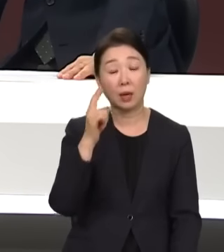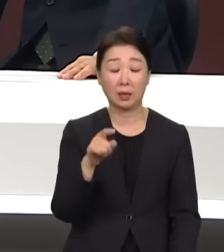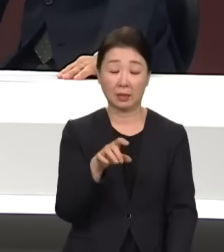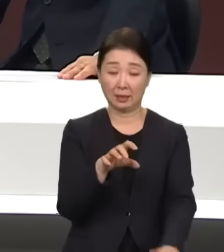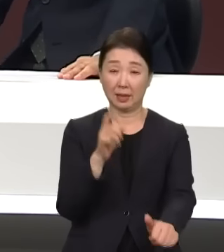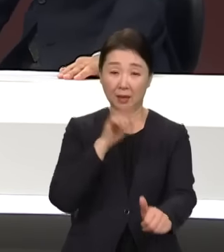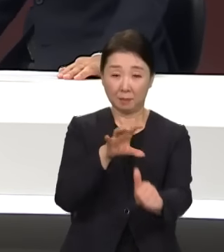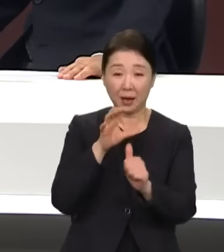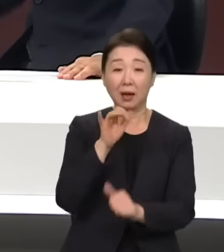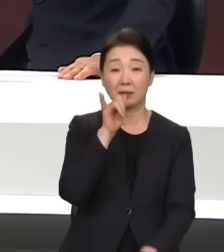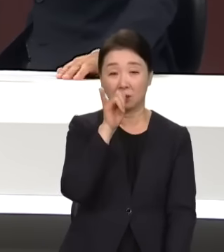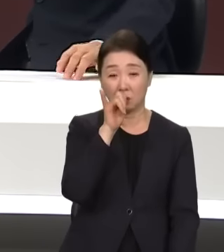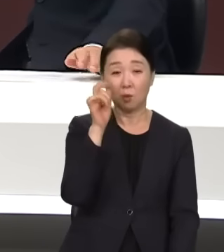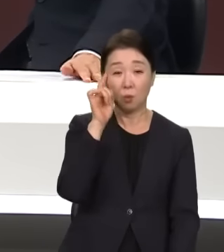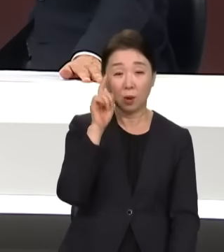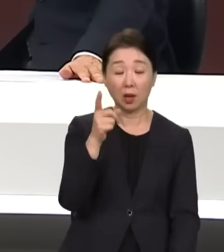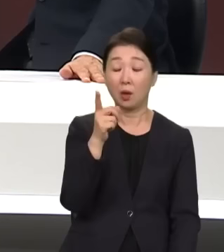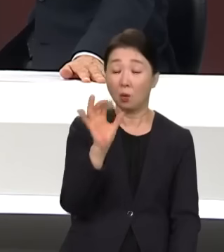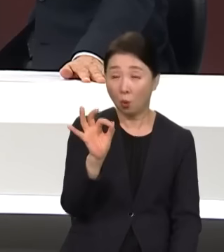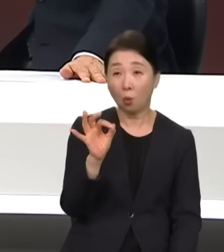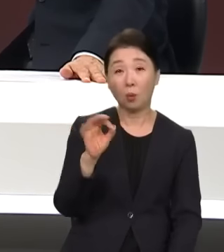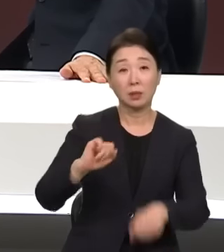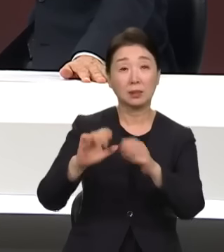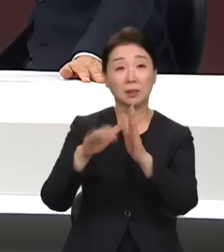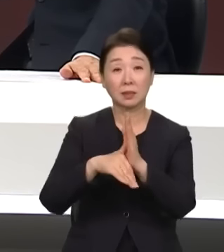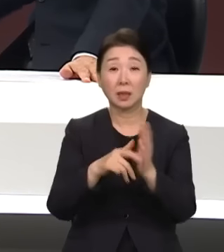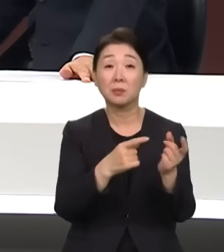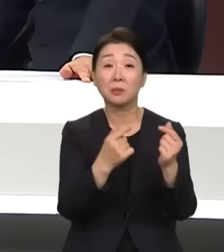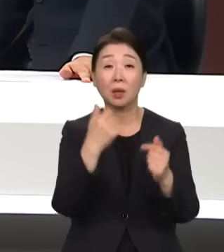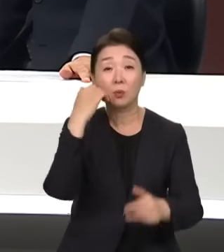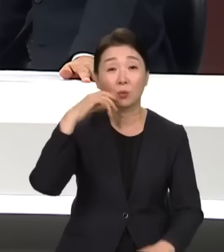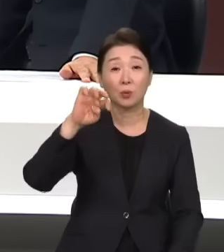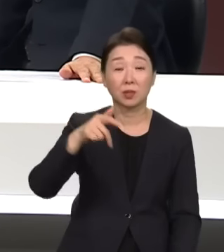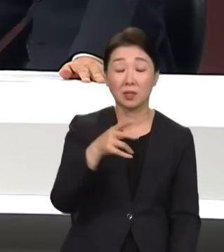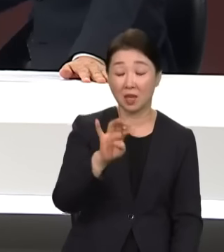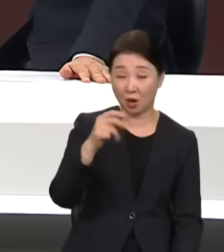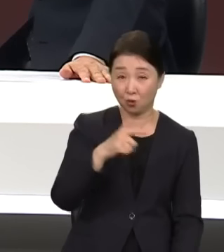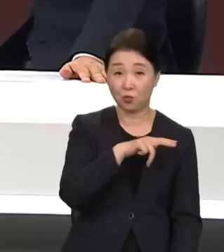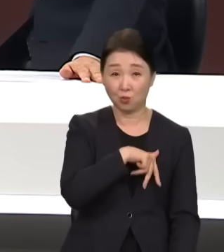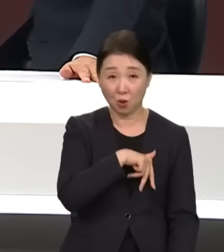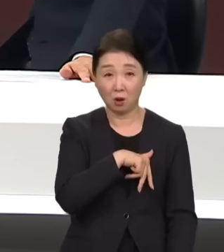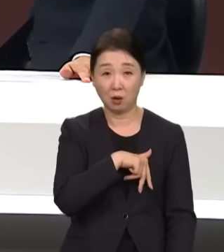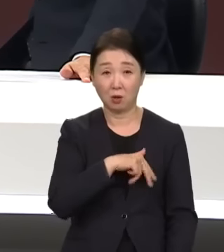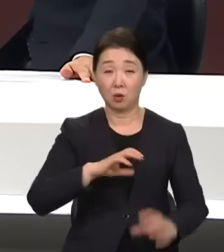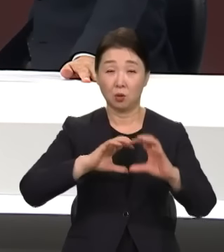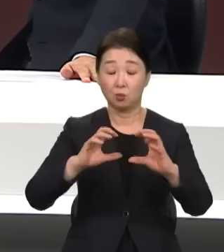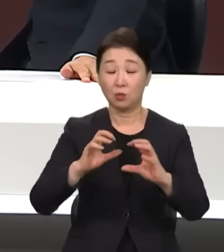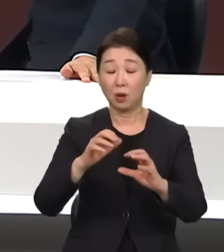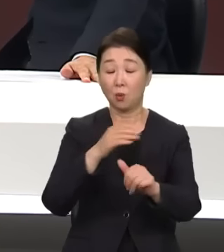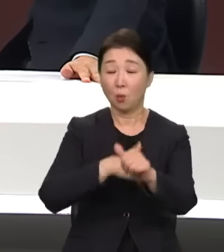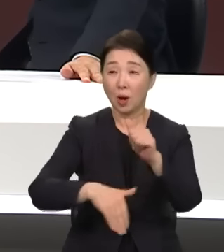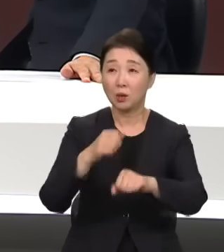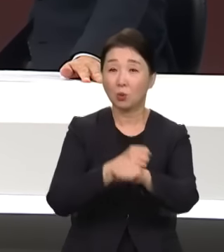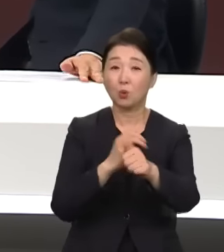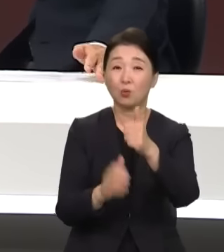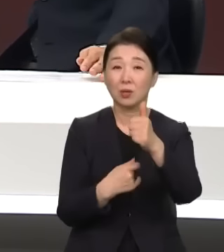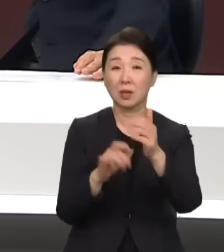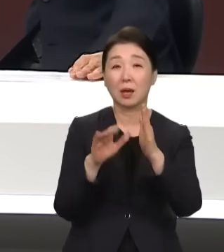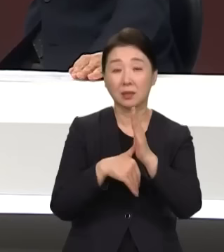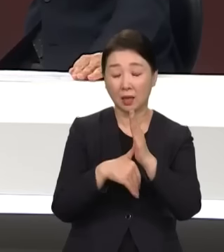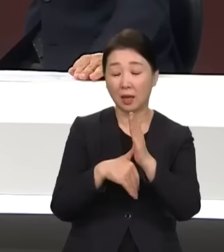사례가 있는데요. 과거에 그 홍 시장 시절 비슷한 시기에 신계륜 당시 의원이 국회 환경노동위원장 시절에 받았던 특활비를